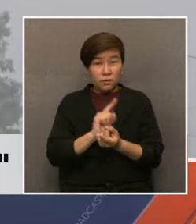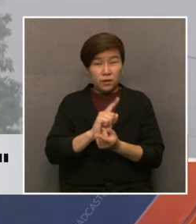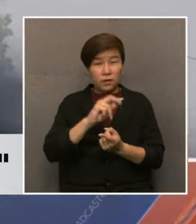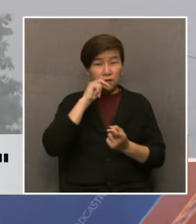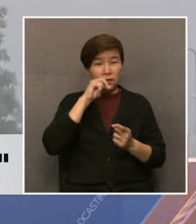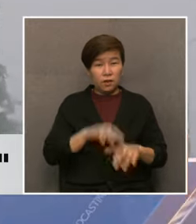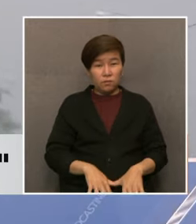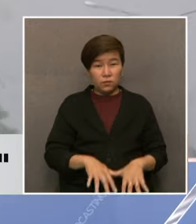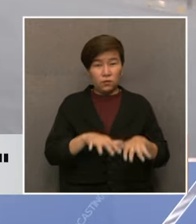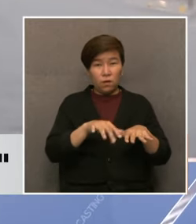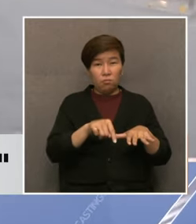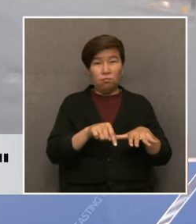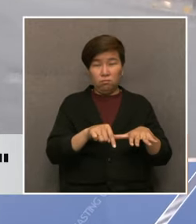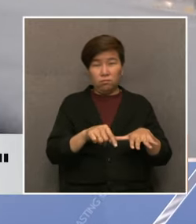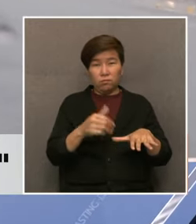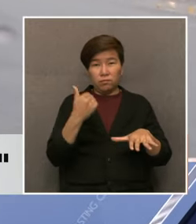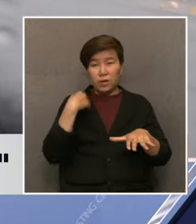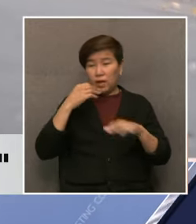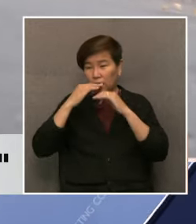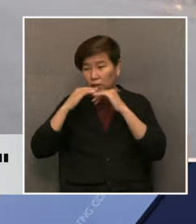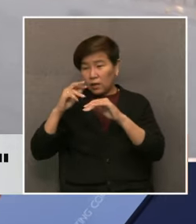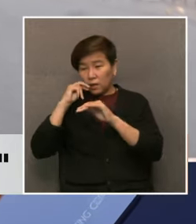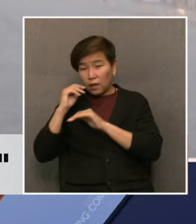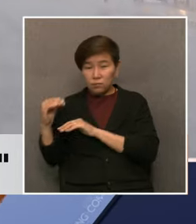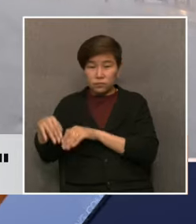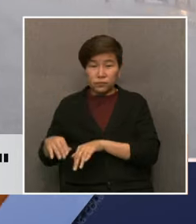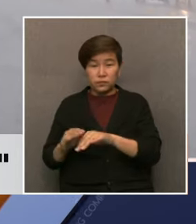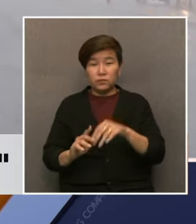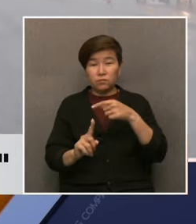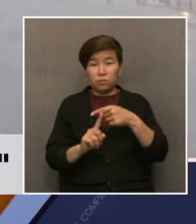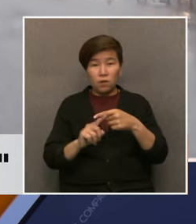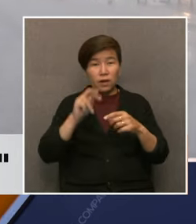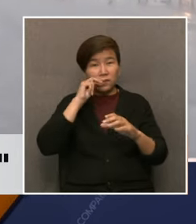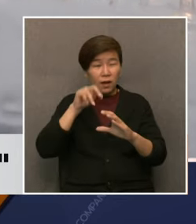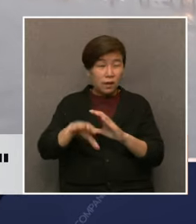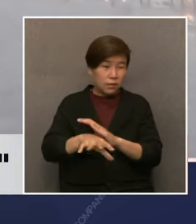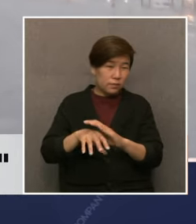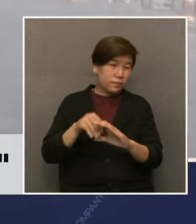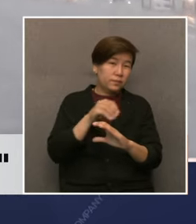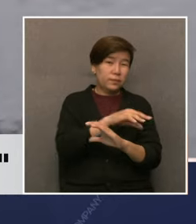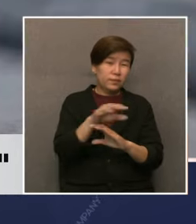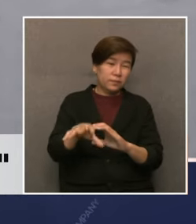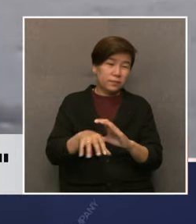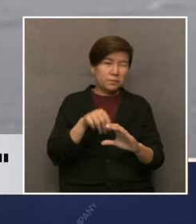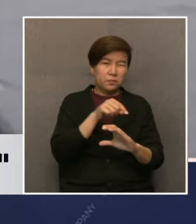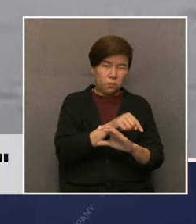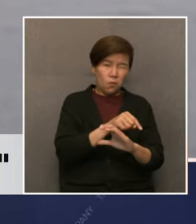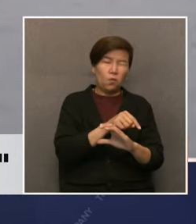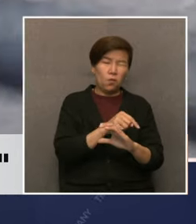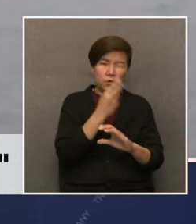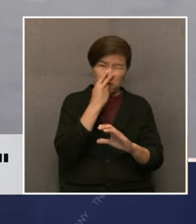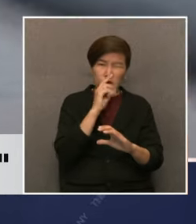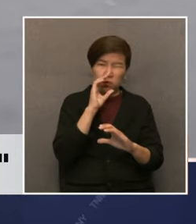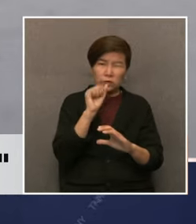ขังได้บวกกับน้ำทะเลที่หนุนในช่วงนั้นการระบายของน้ำอาจจะต้องมาติดตามหน่อยครับว่าในช่วงดังกล่